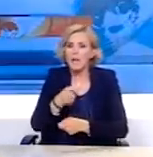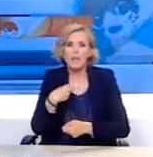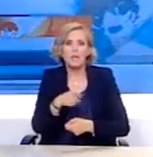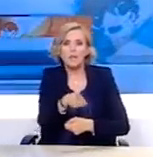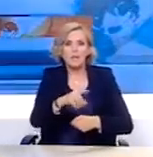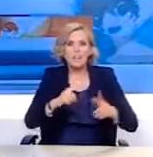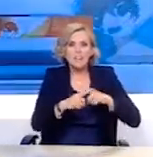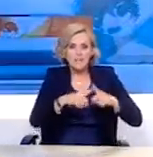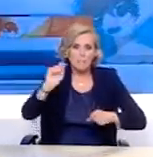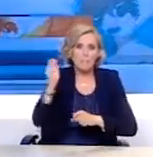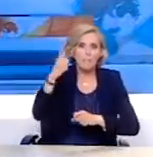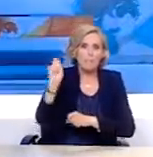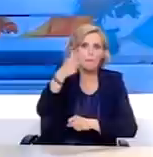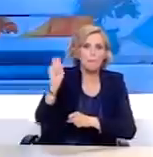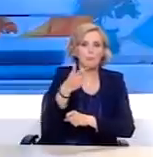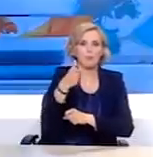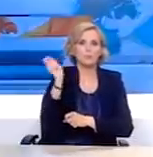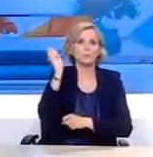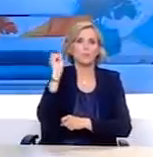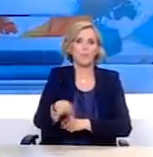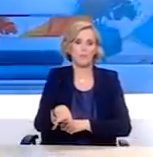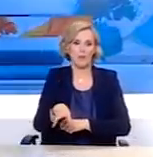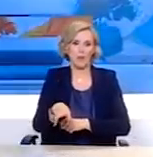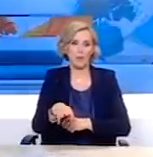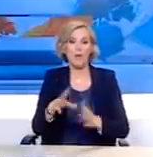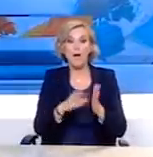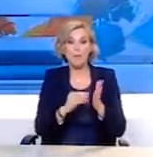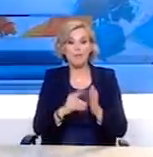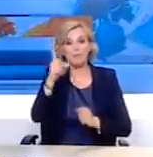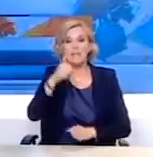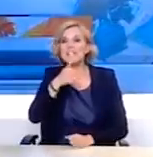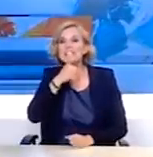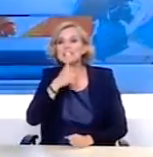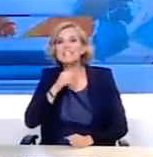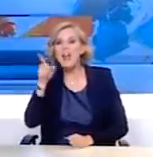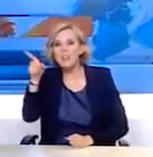μαζικός έλεγχος μου θυμίζει το πείραμα της Ισλανδίας, μια χώρα με ένα πολύ μικρό πληθυσμό.